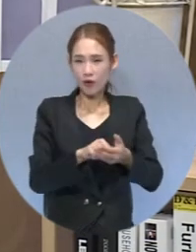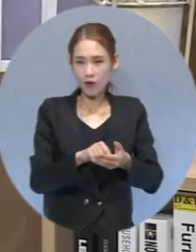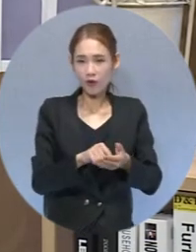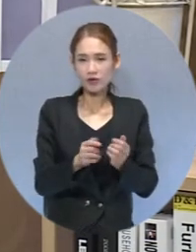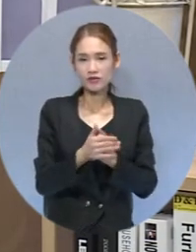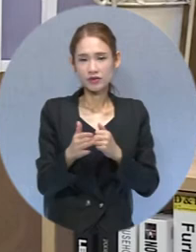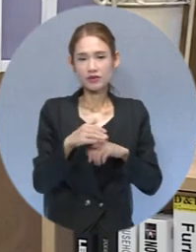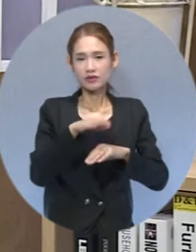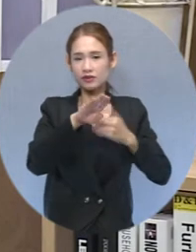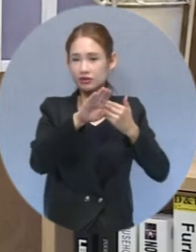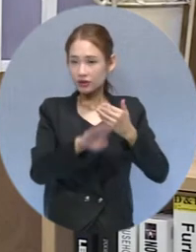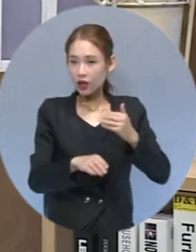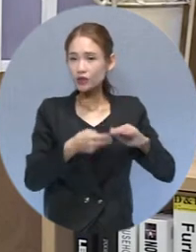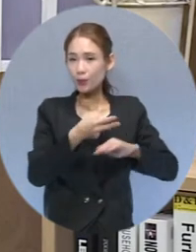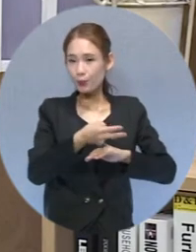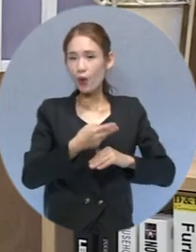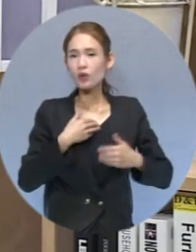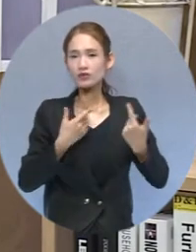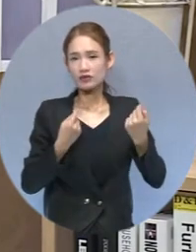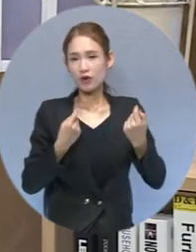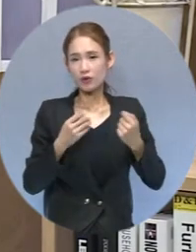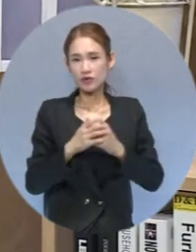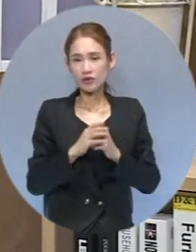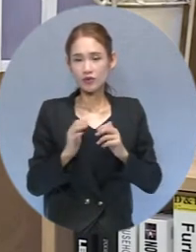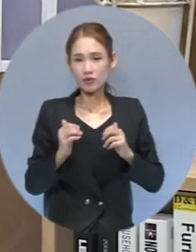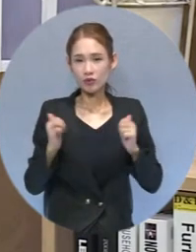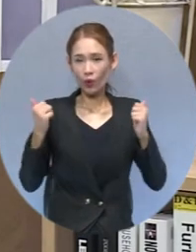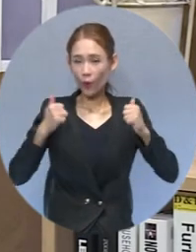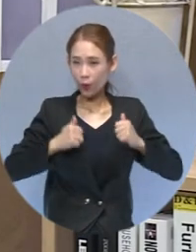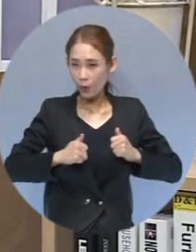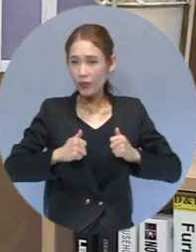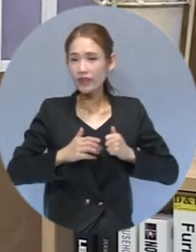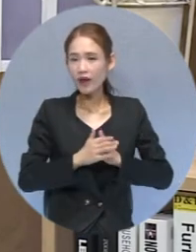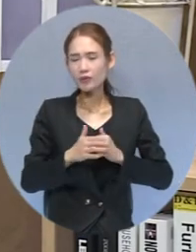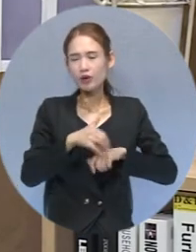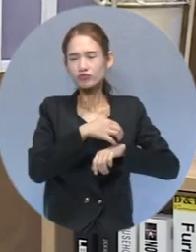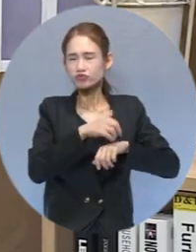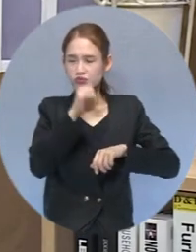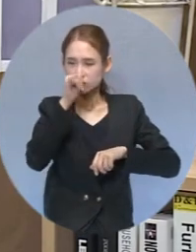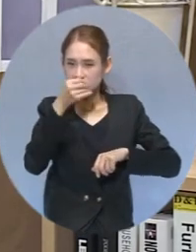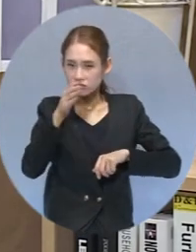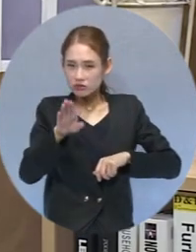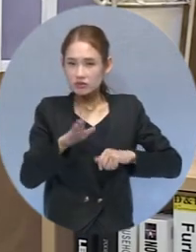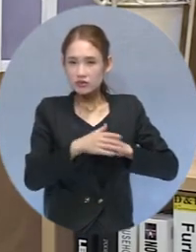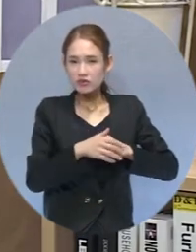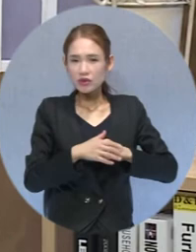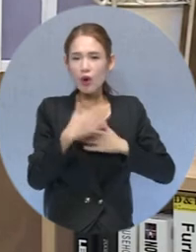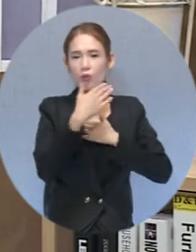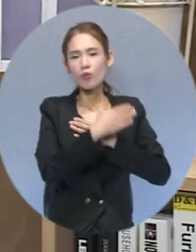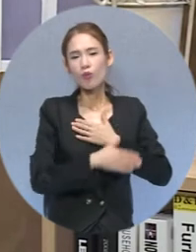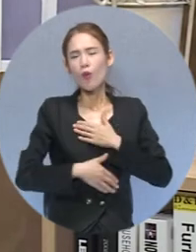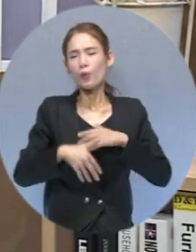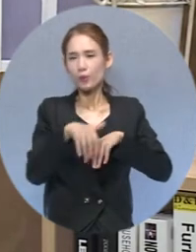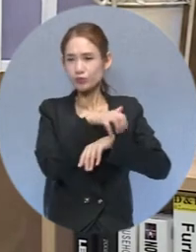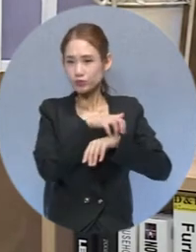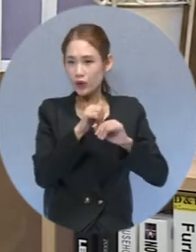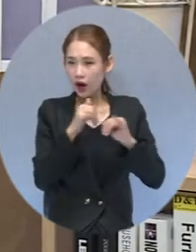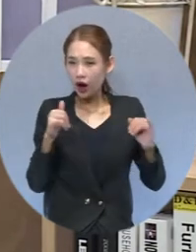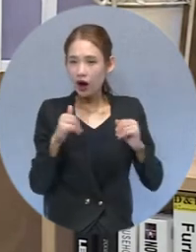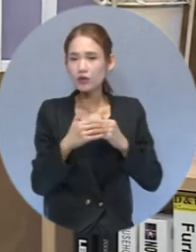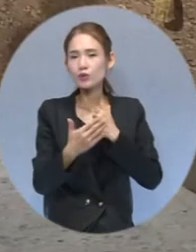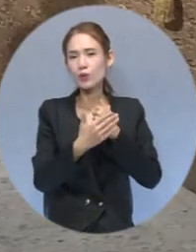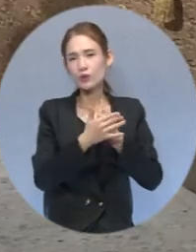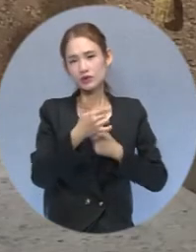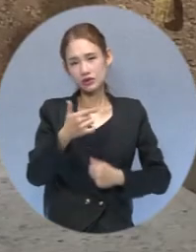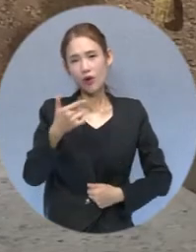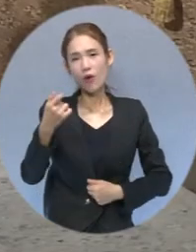아, 저상버스가 나도 이렇게 뭐 옷 때문에 불편함이 있지만 정말 몸이 불편하신 분들에게는 굉장히 큰 도움이